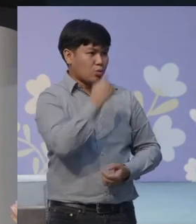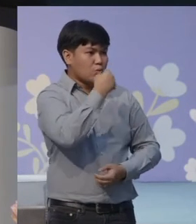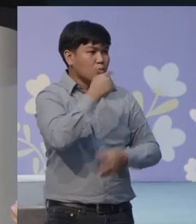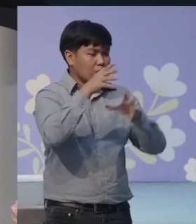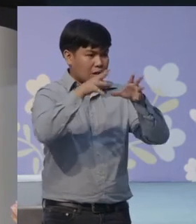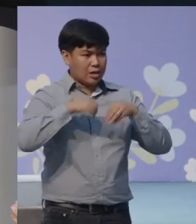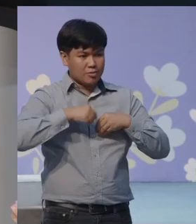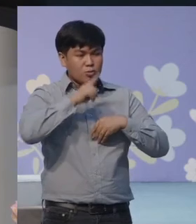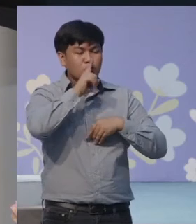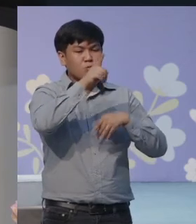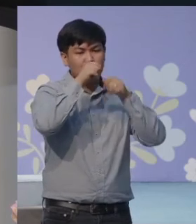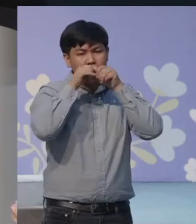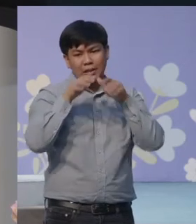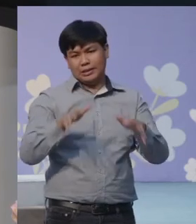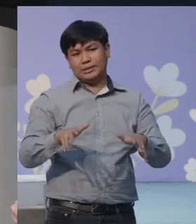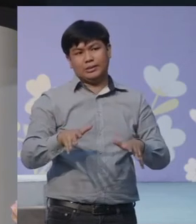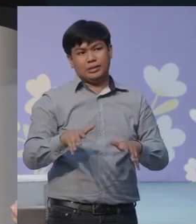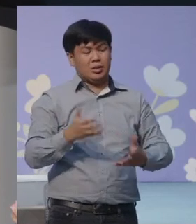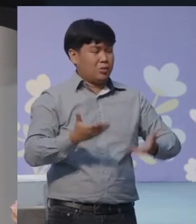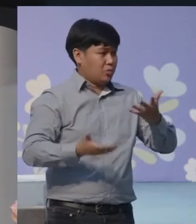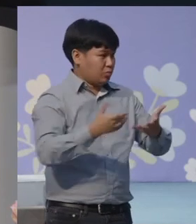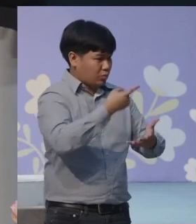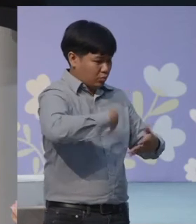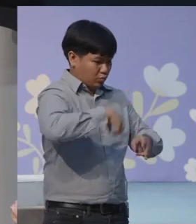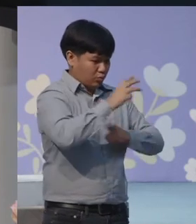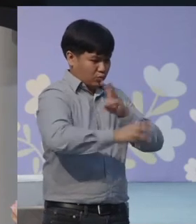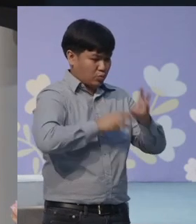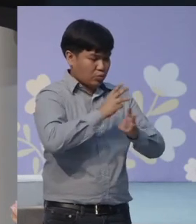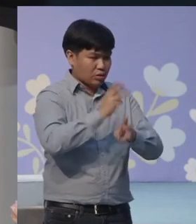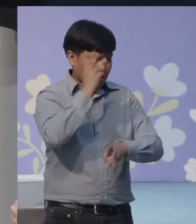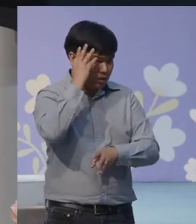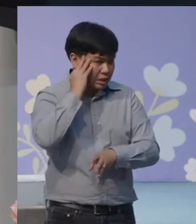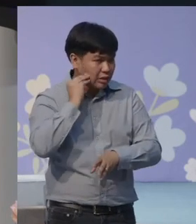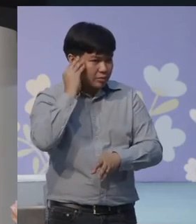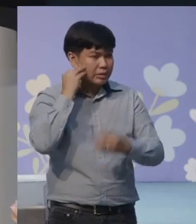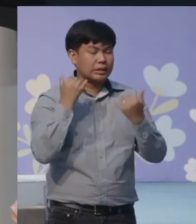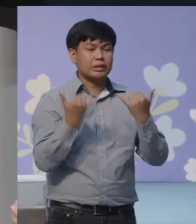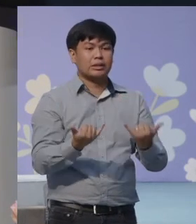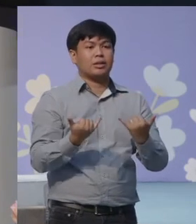Marahil sa mundong tinatahak natin,